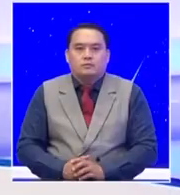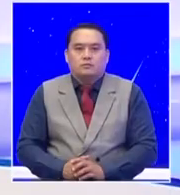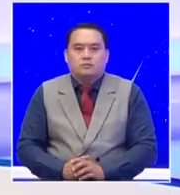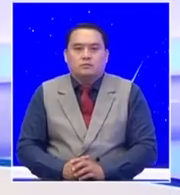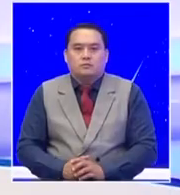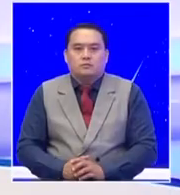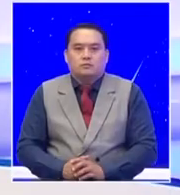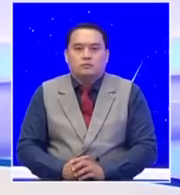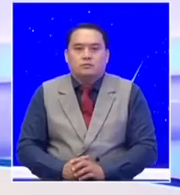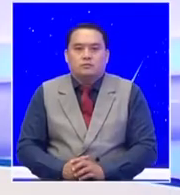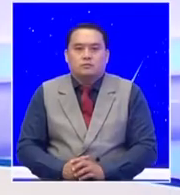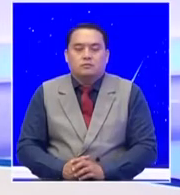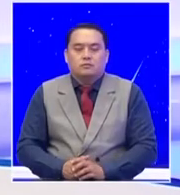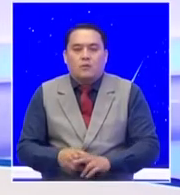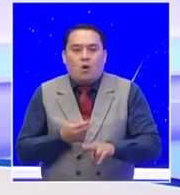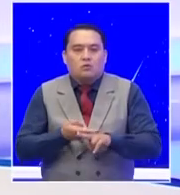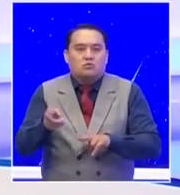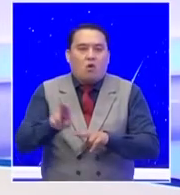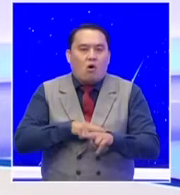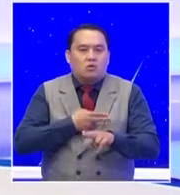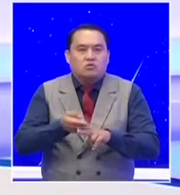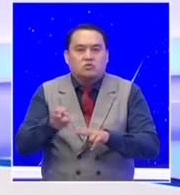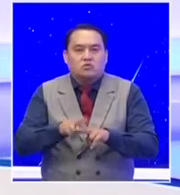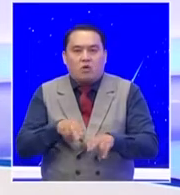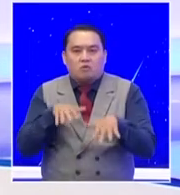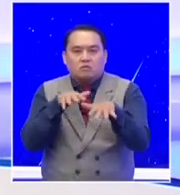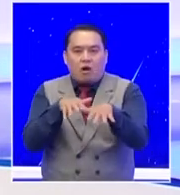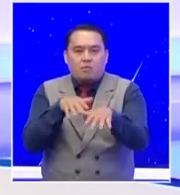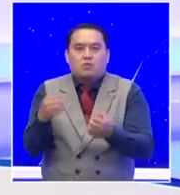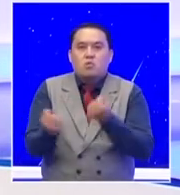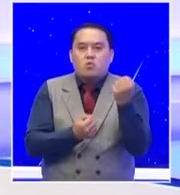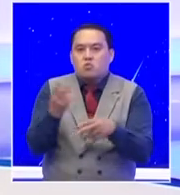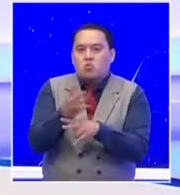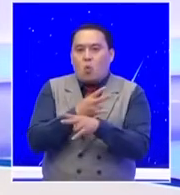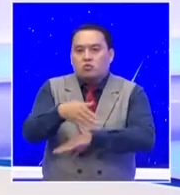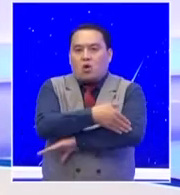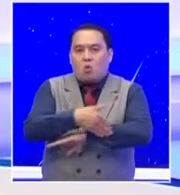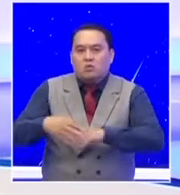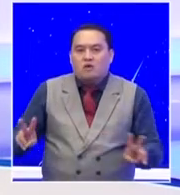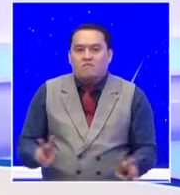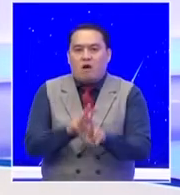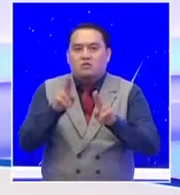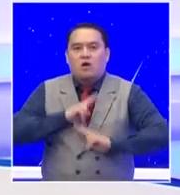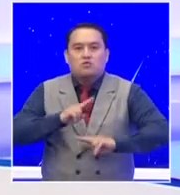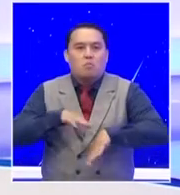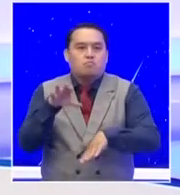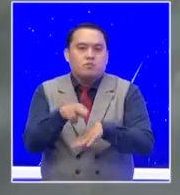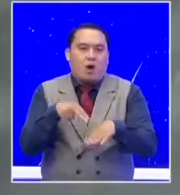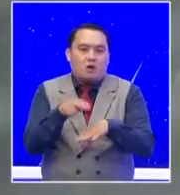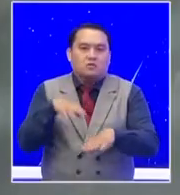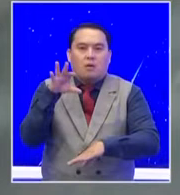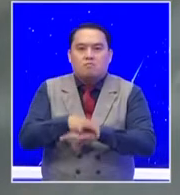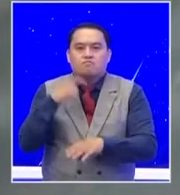К новостям республики. Точил нож и бросался на машины. На одной из ночных улиц Нур-Султана сотрудниками полиции был